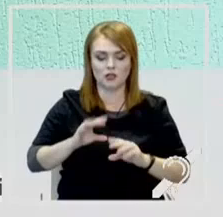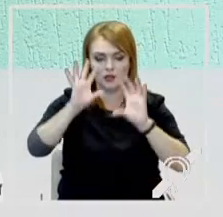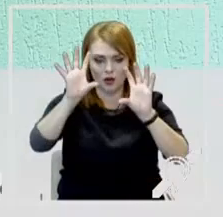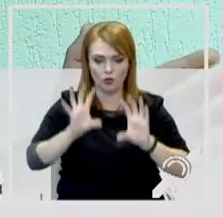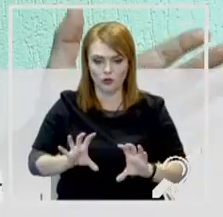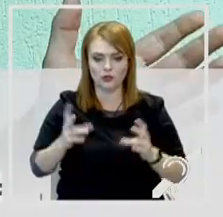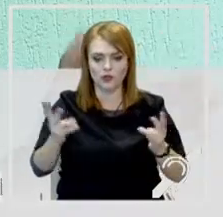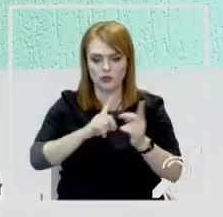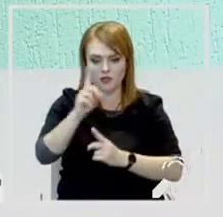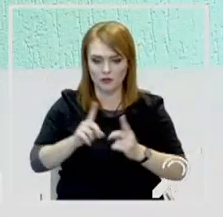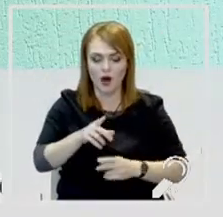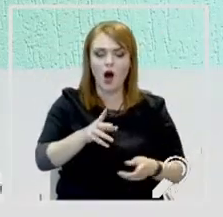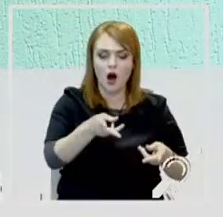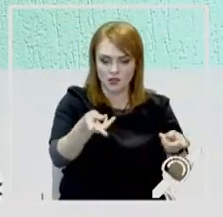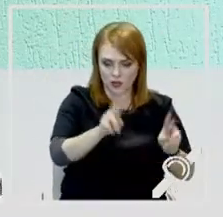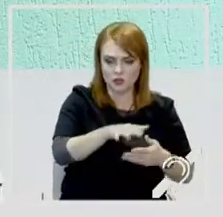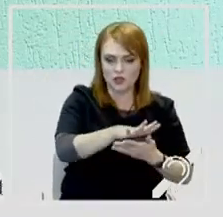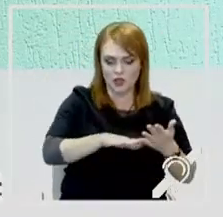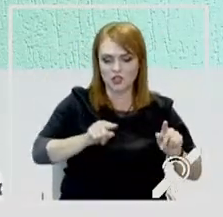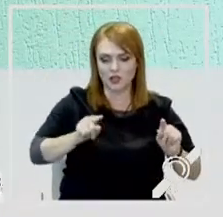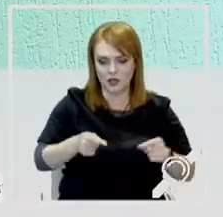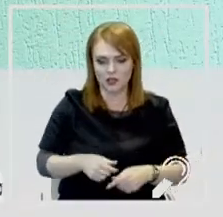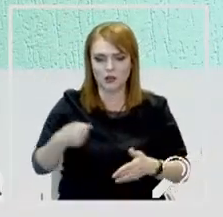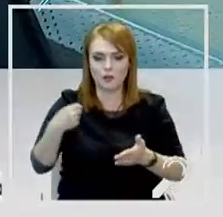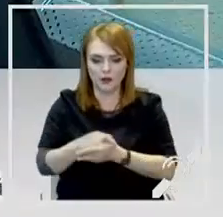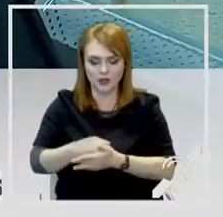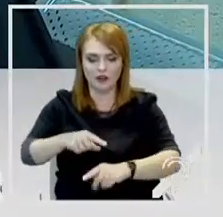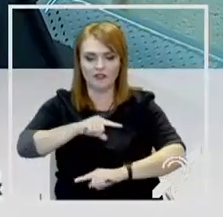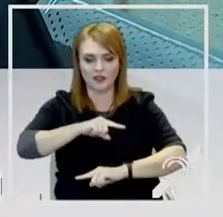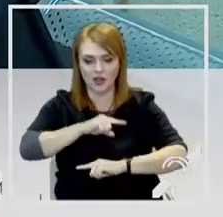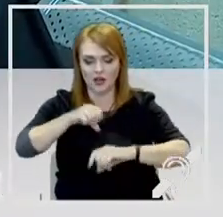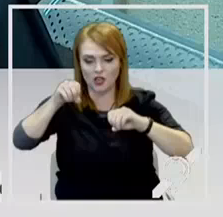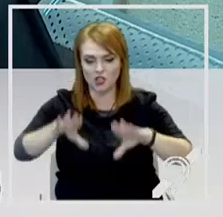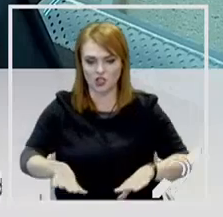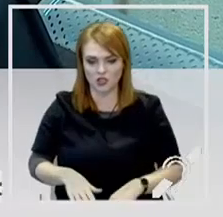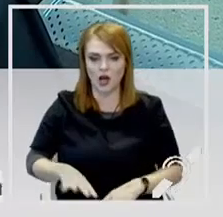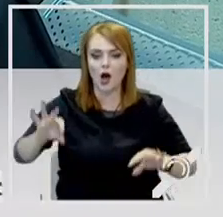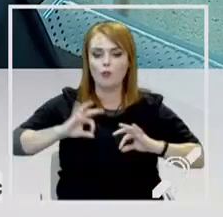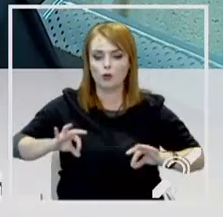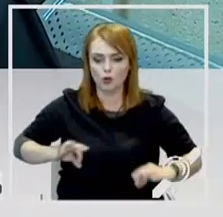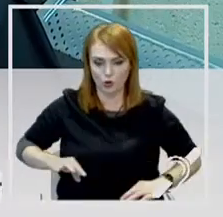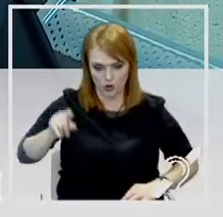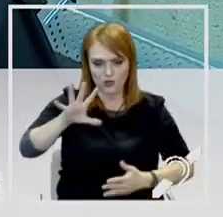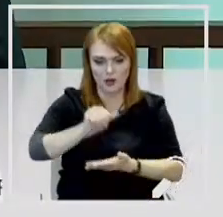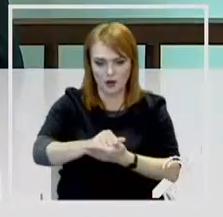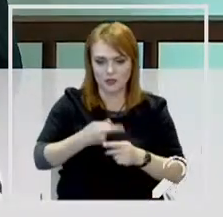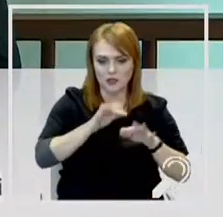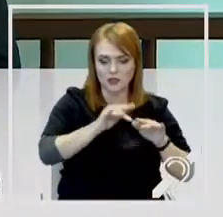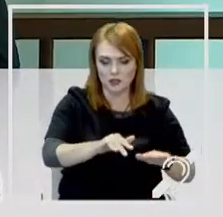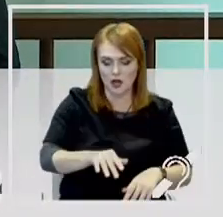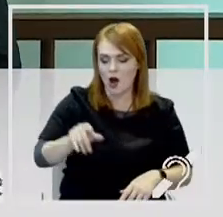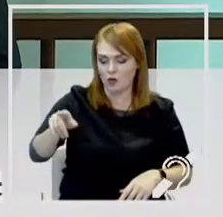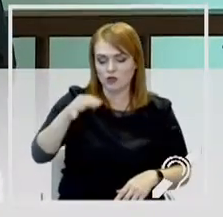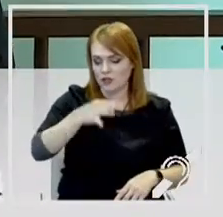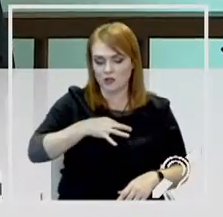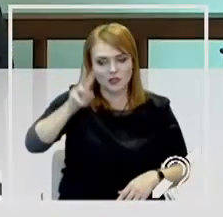Dragomir Popovici va rămâne în arest în penitenciar până la o decizie definitivă. Procurorul de caz spune că nu cunoaște din ce motiv a refuzat să vină la